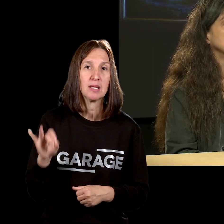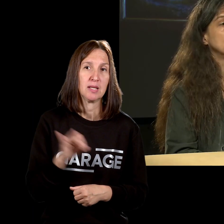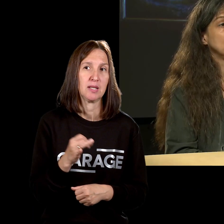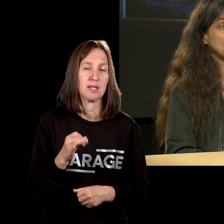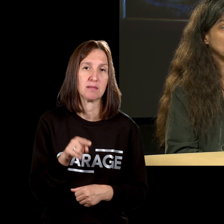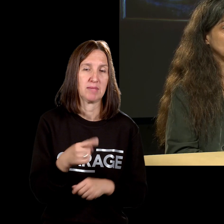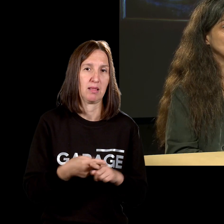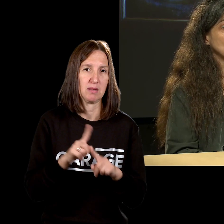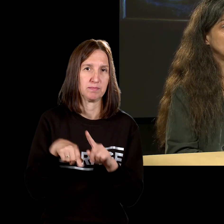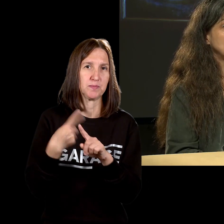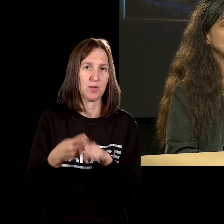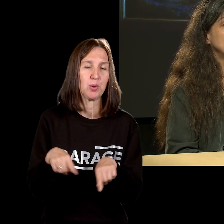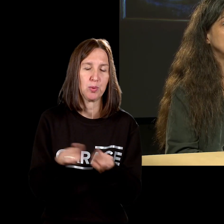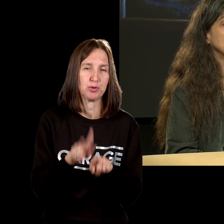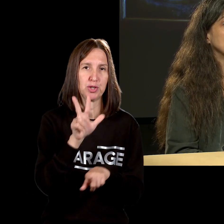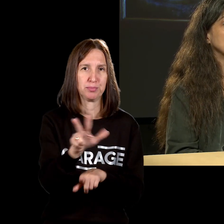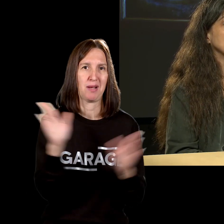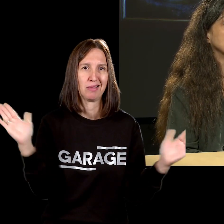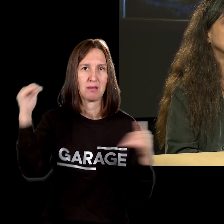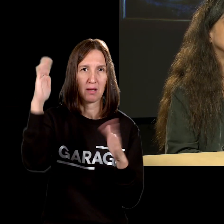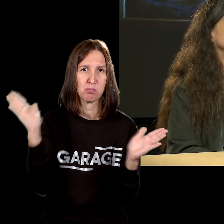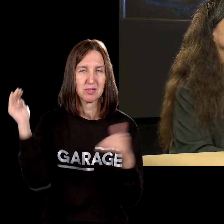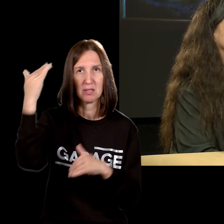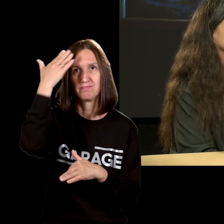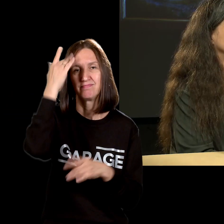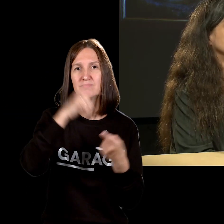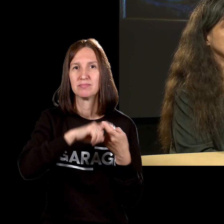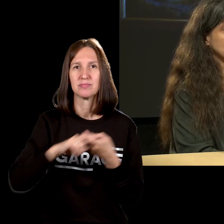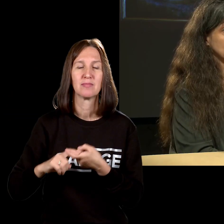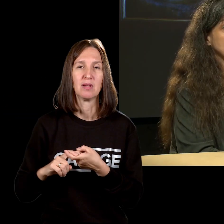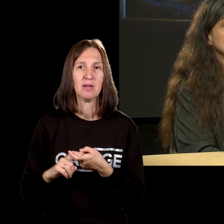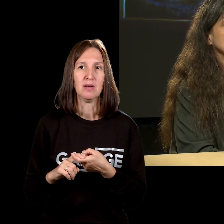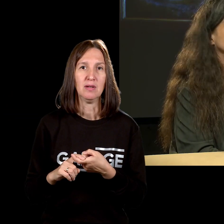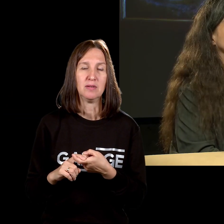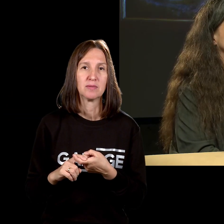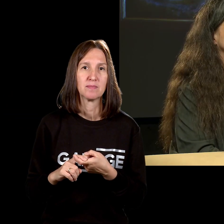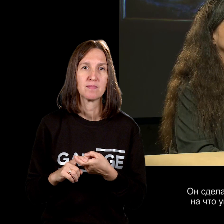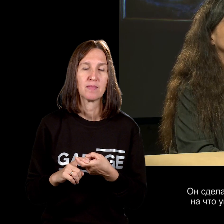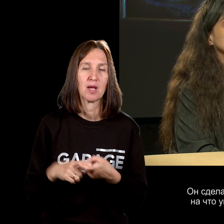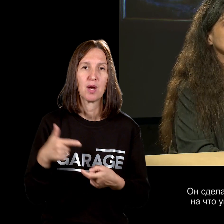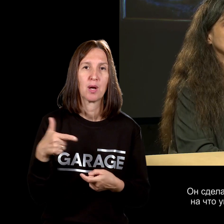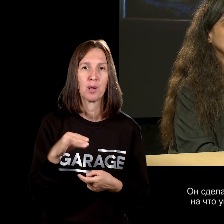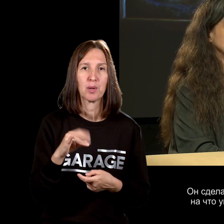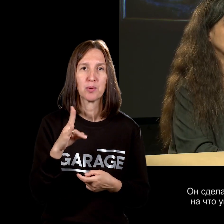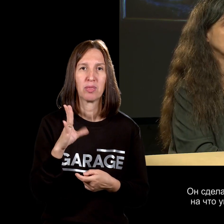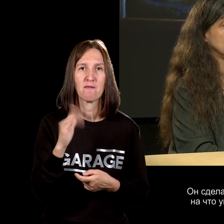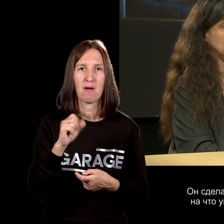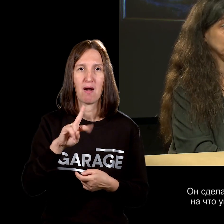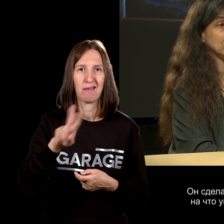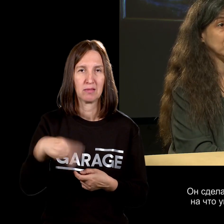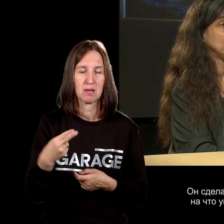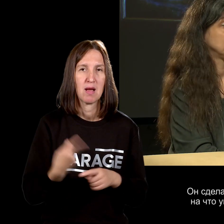еще один, это тоже триптих, сделанный, отсылающий к, наверное, к Грюнвальду. Это триптих, который сделан